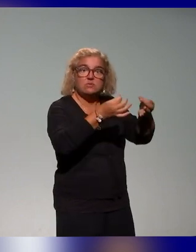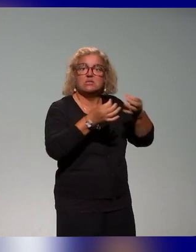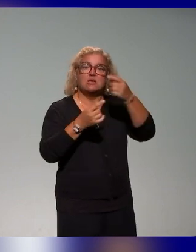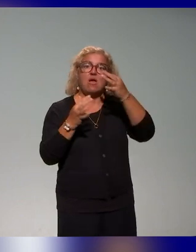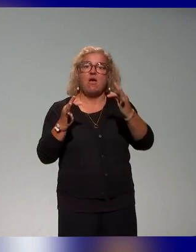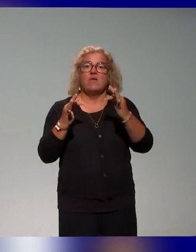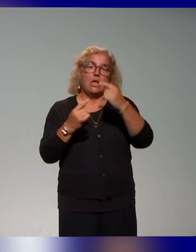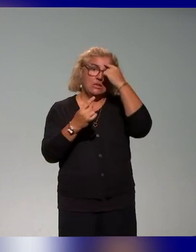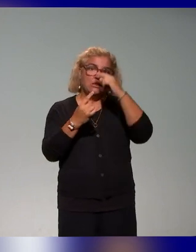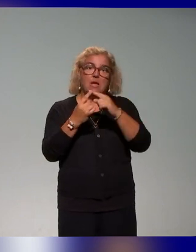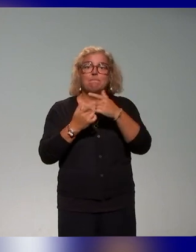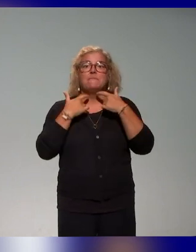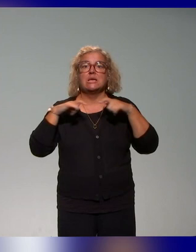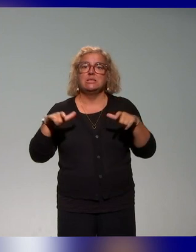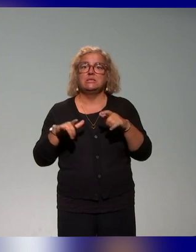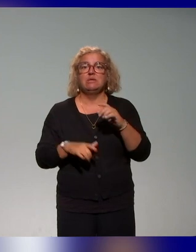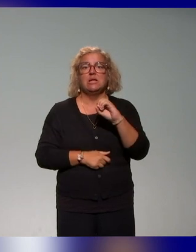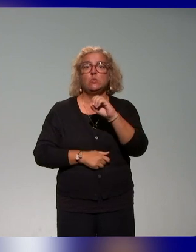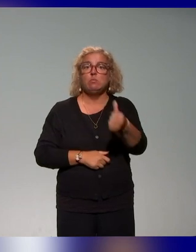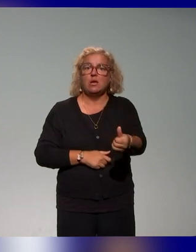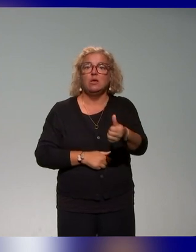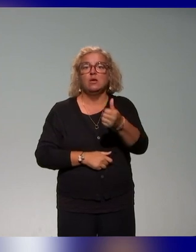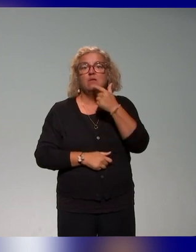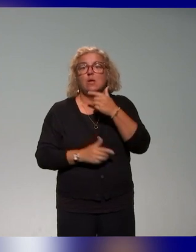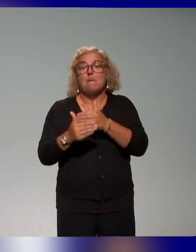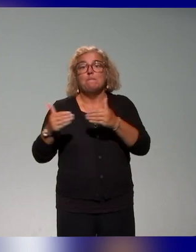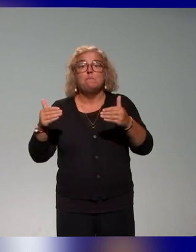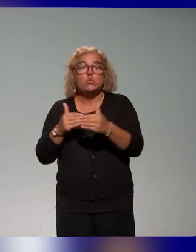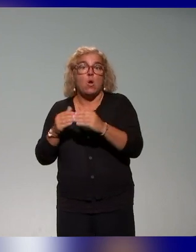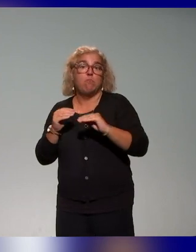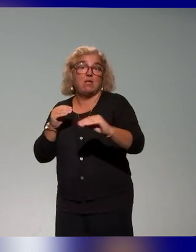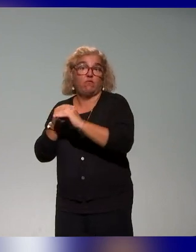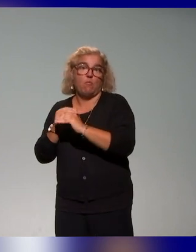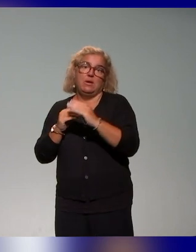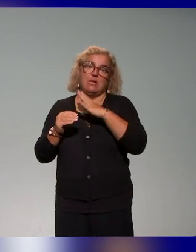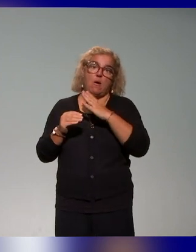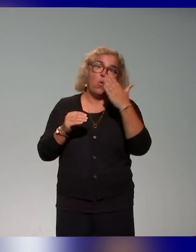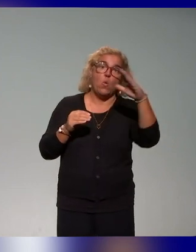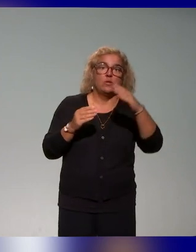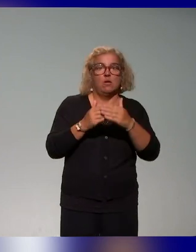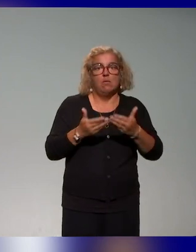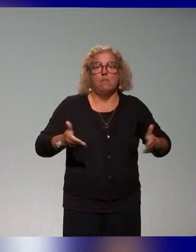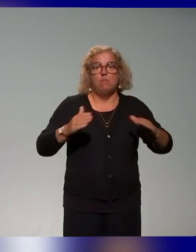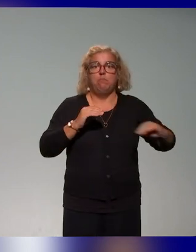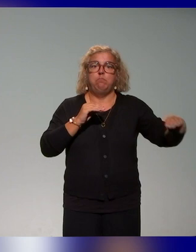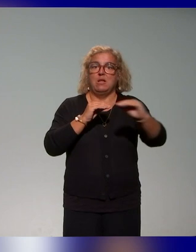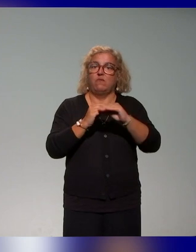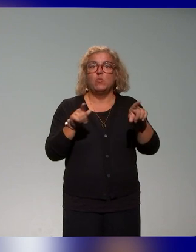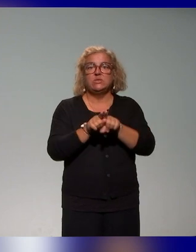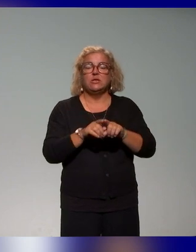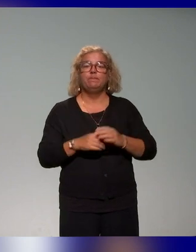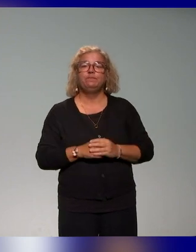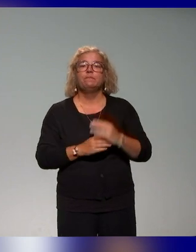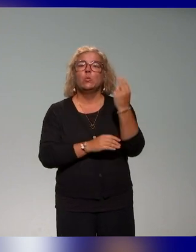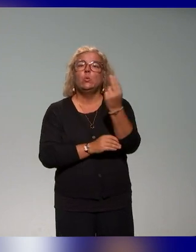les plateformes telles que Moodle, mais c'est pas la seule. Ensuite, donc, à l'Université de La